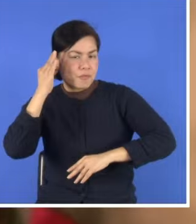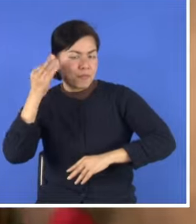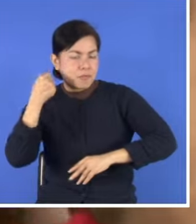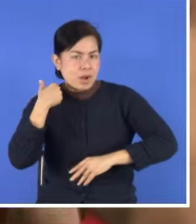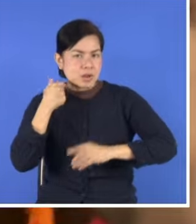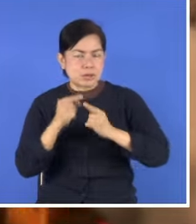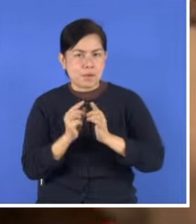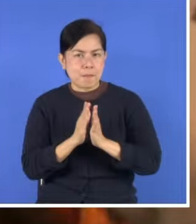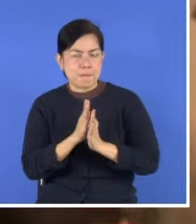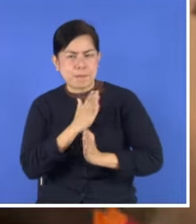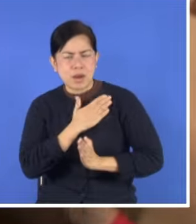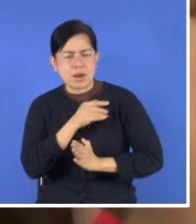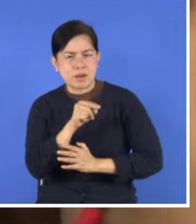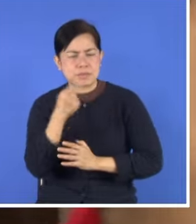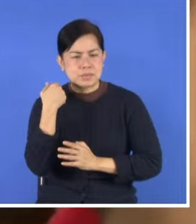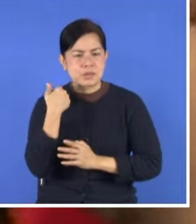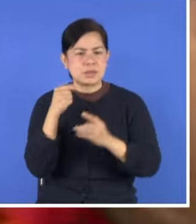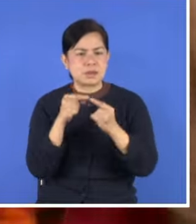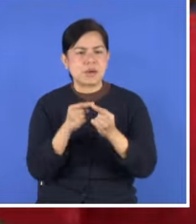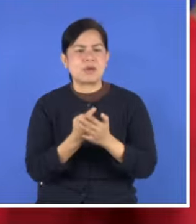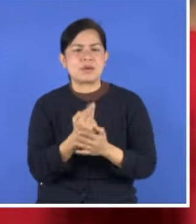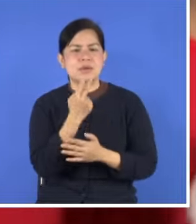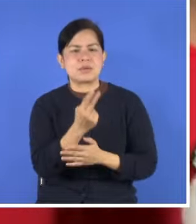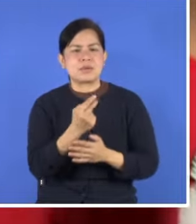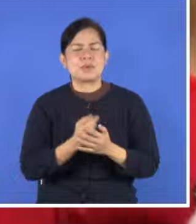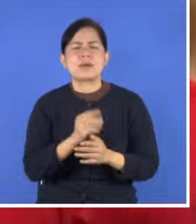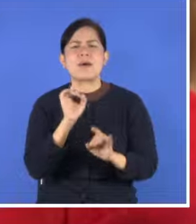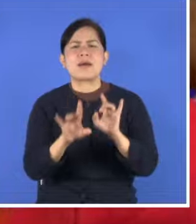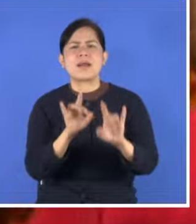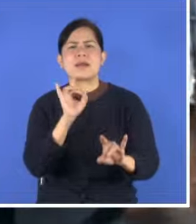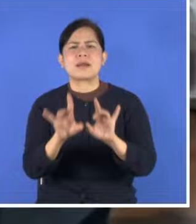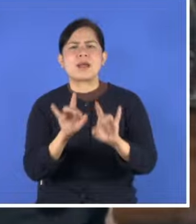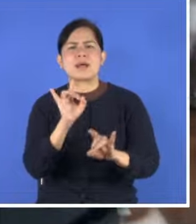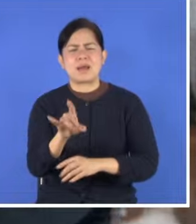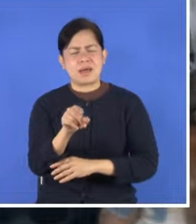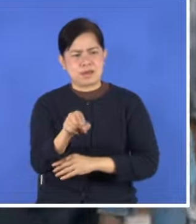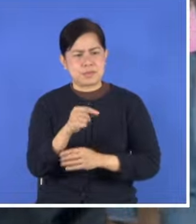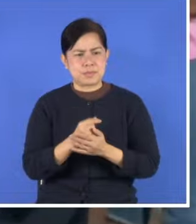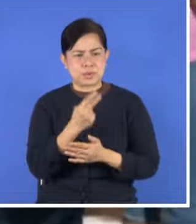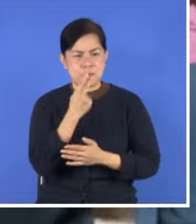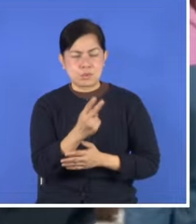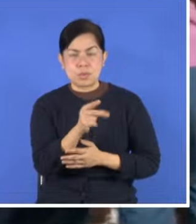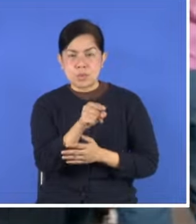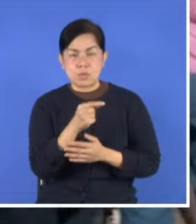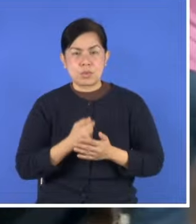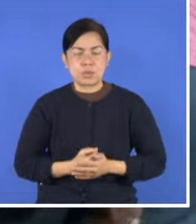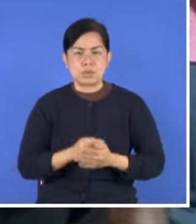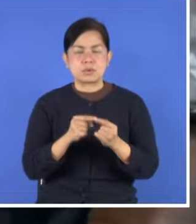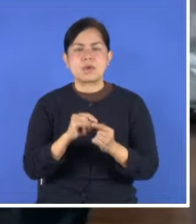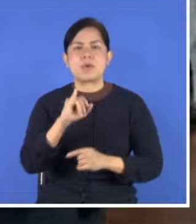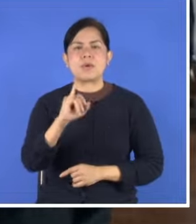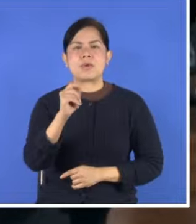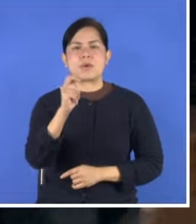วิ่งไล่แกล้งหยอกล้อชาวบ้านเป็นการสร้างสีสันถามว่าไอ้ห้าวเนี่ยมันเป็นมันเป็นอะไรมันคือยังไงมีที่มายังไงอ้าเดี๋ยวฟัง